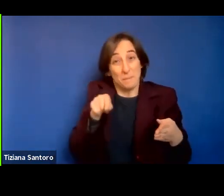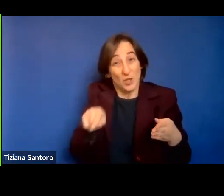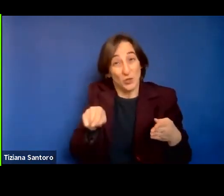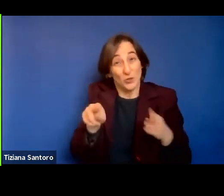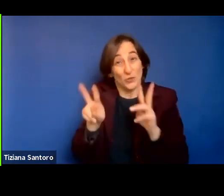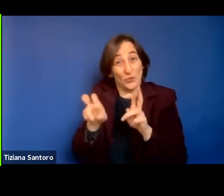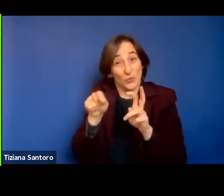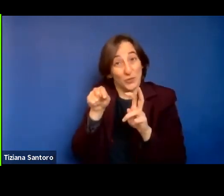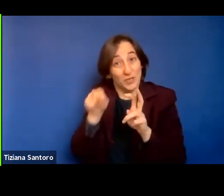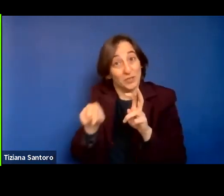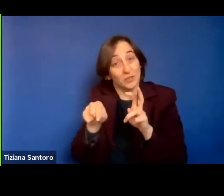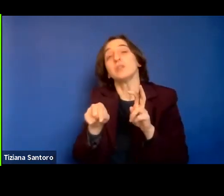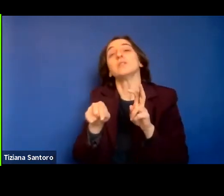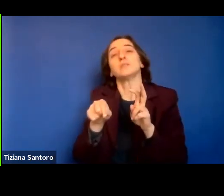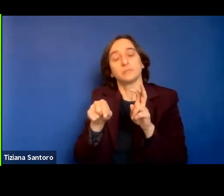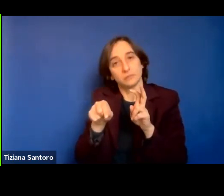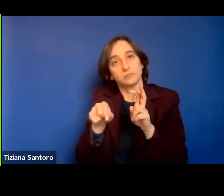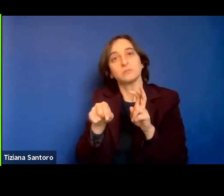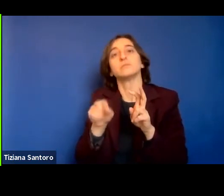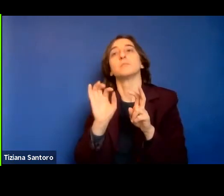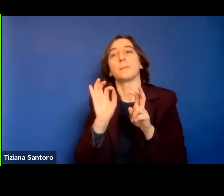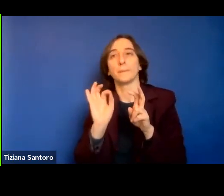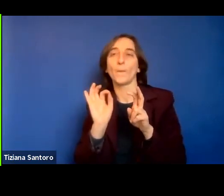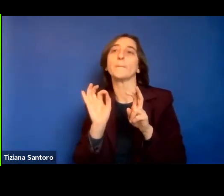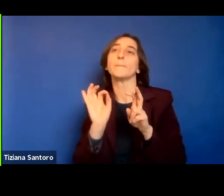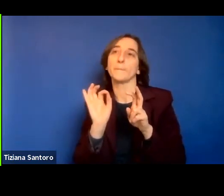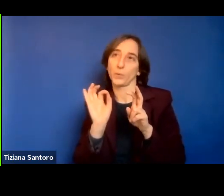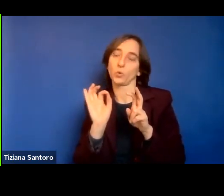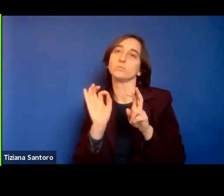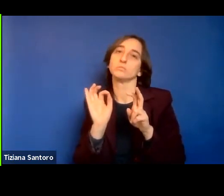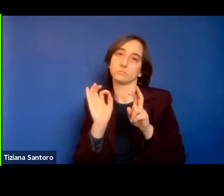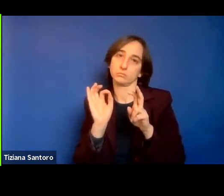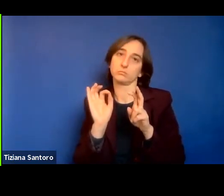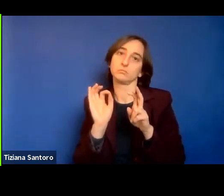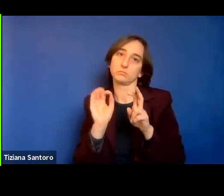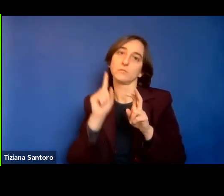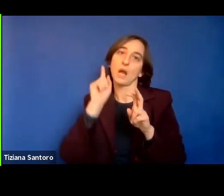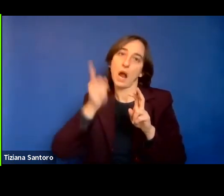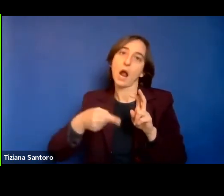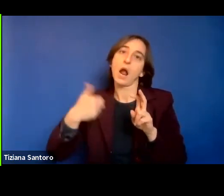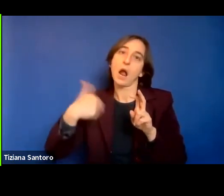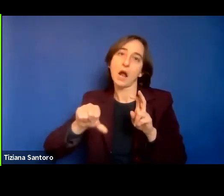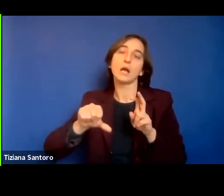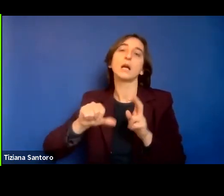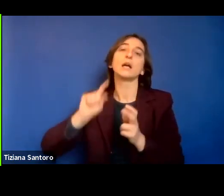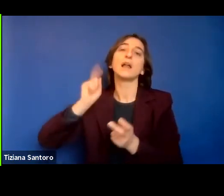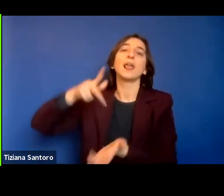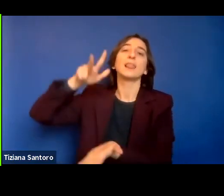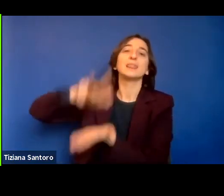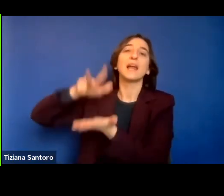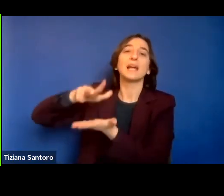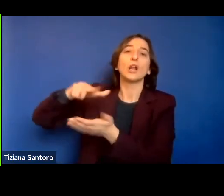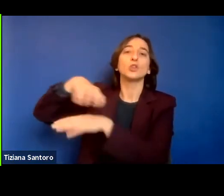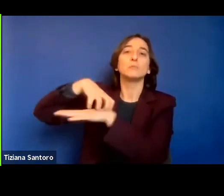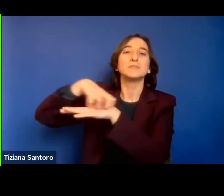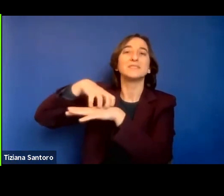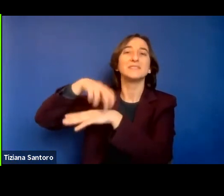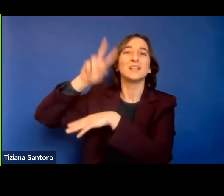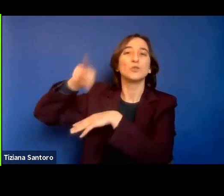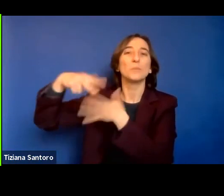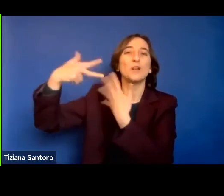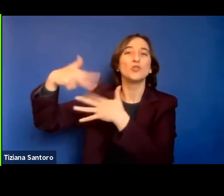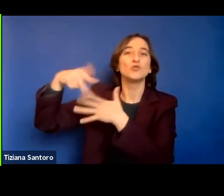viene affrontato in maniera consistente anche dal decreto ministeriale del 2018, con